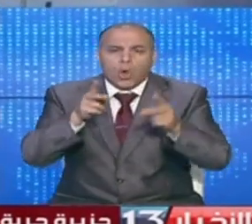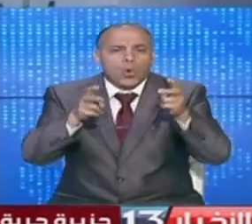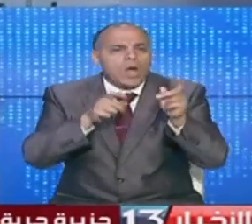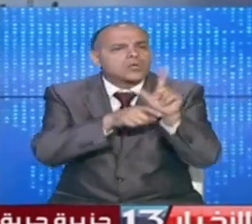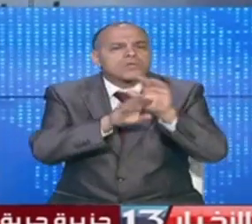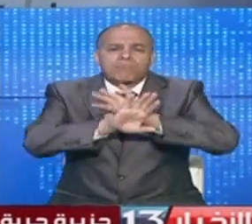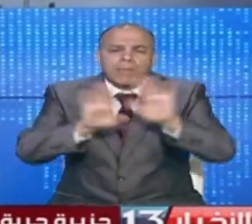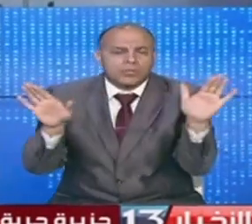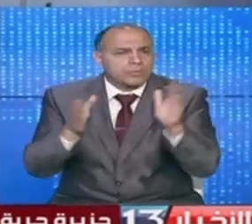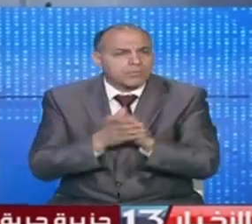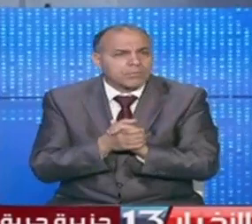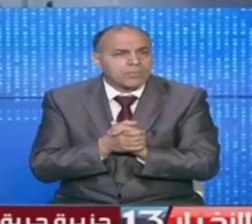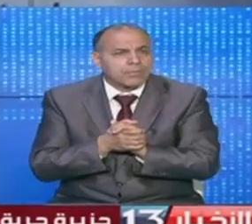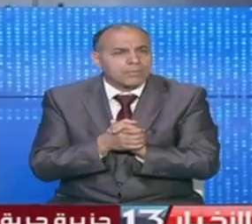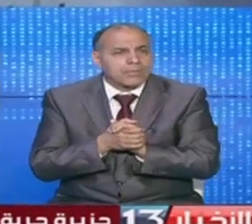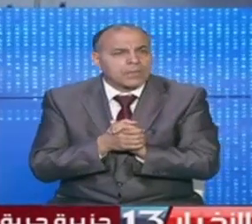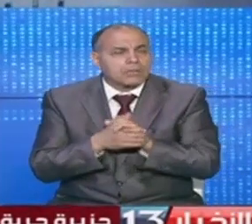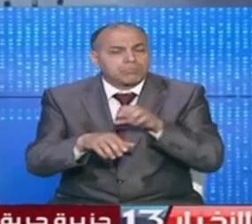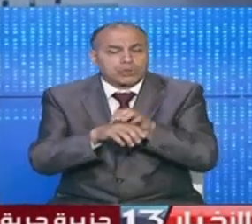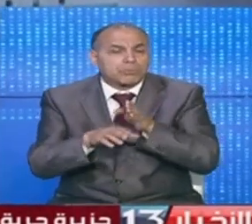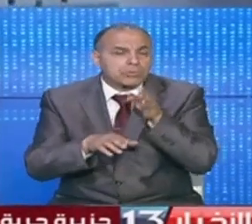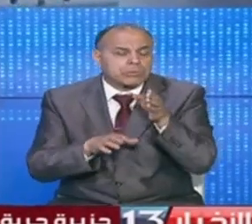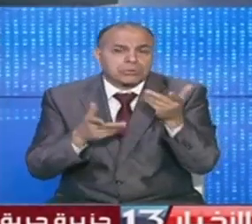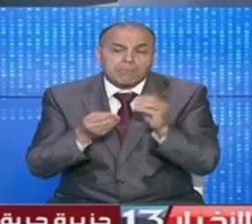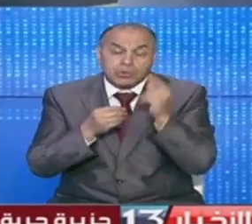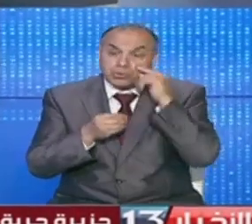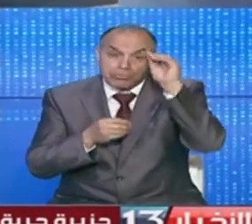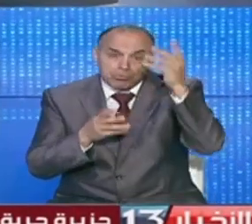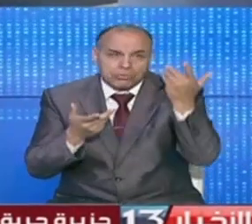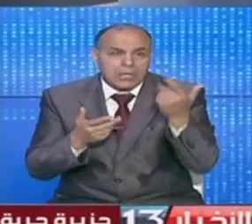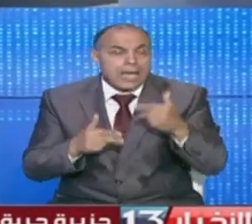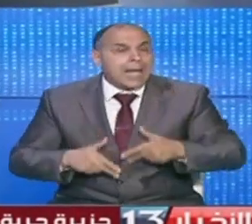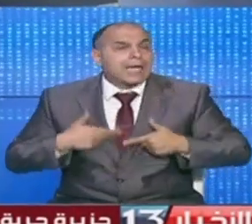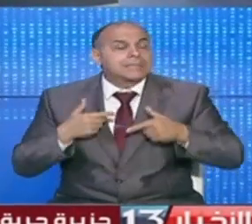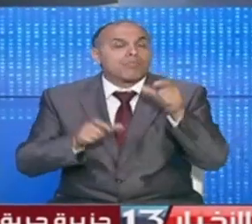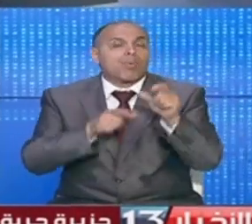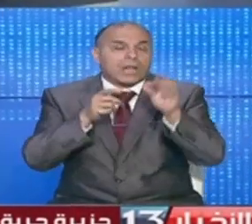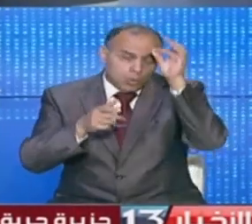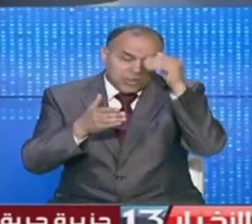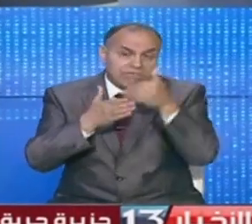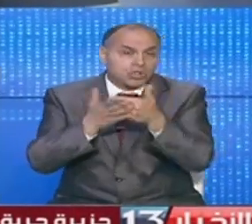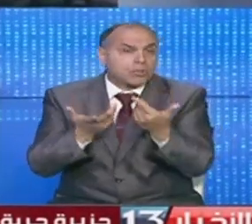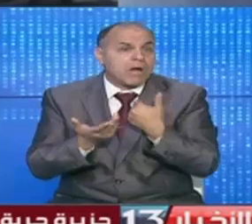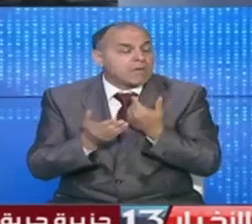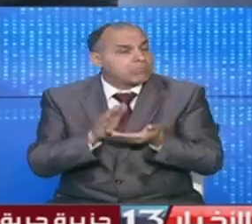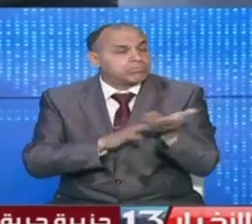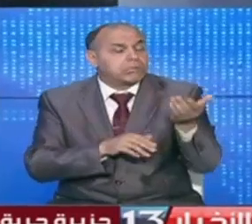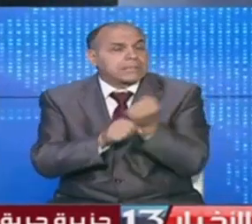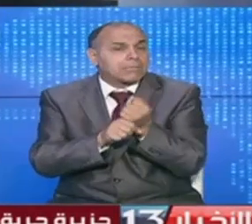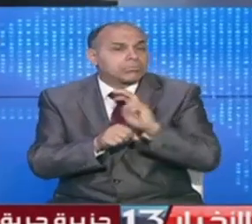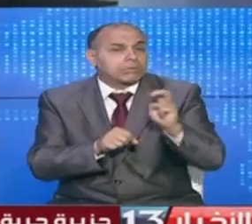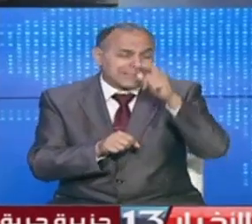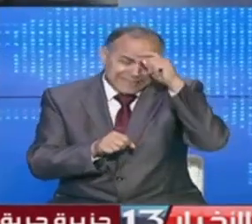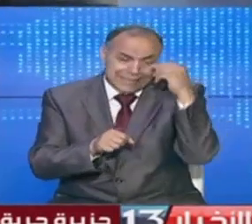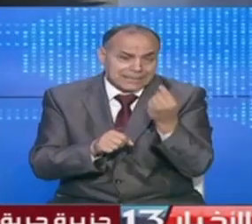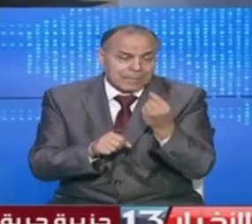لواجات، لواجات مساكين بيمشوا المعتمديه ما مش عارف شنو الاشكال. ما يعيشه هؤلاء المواطنون الراغبون في التنقل من